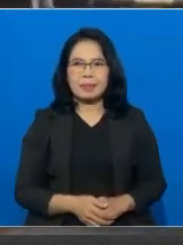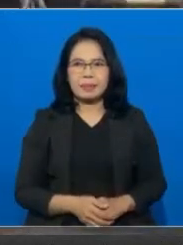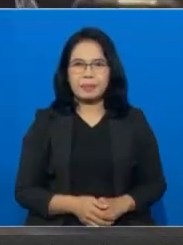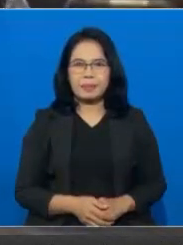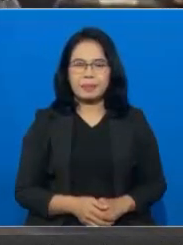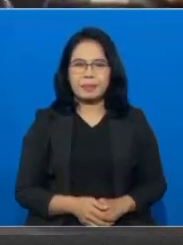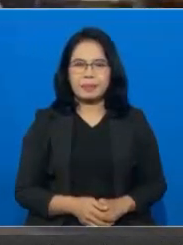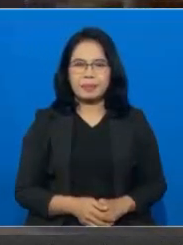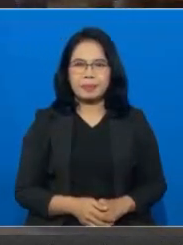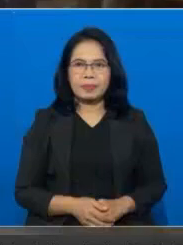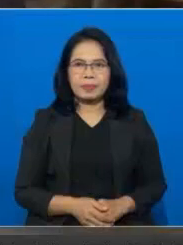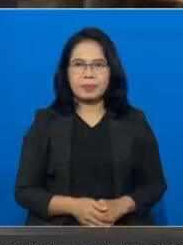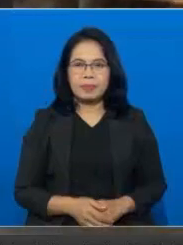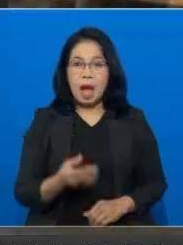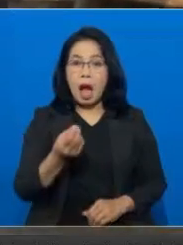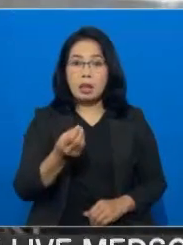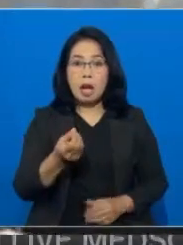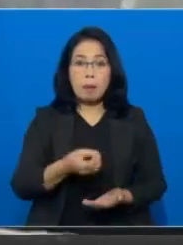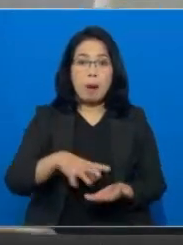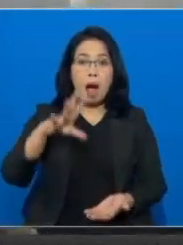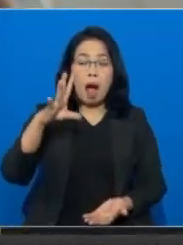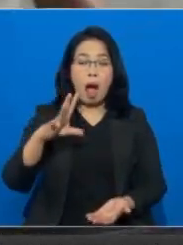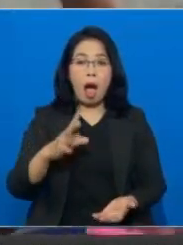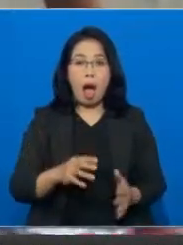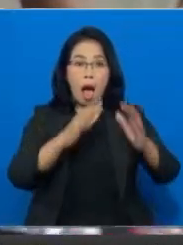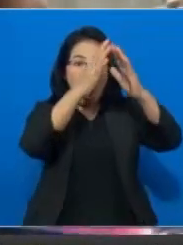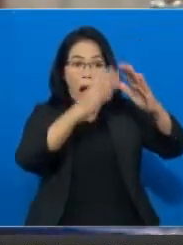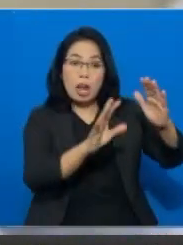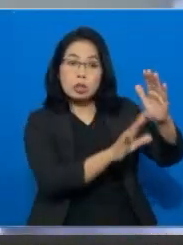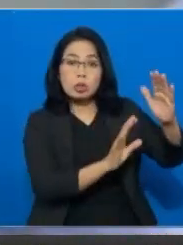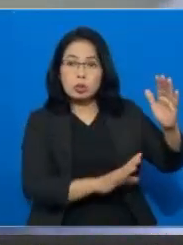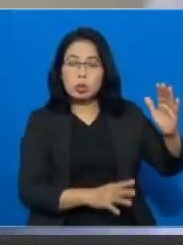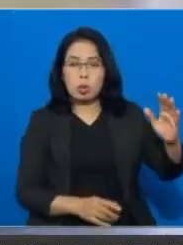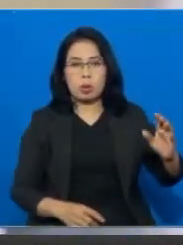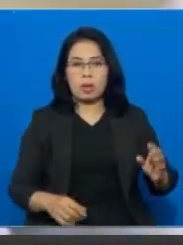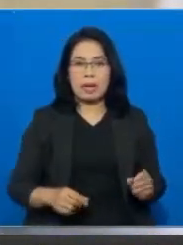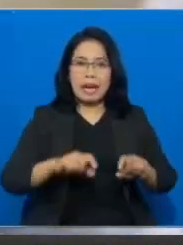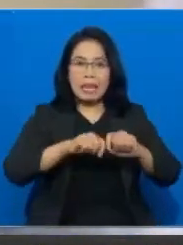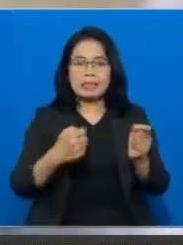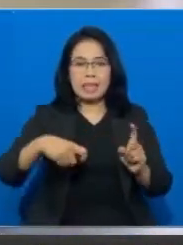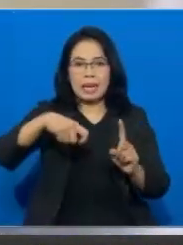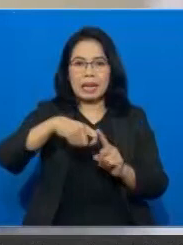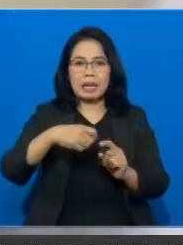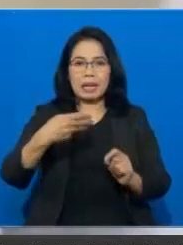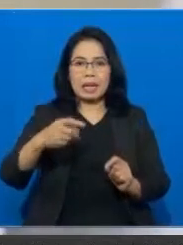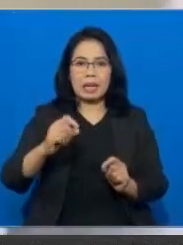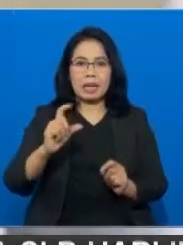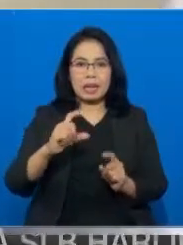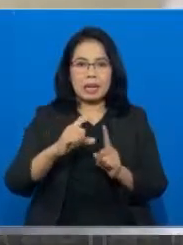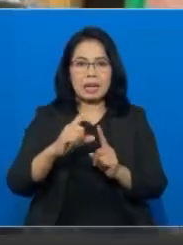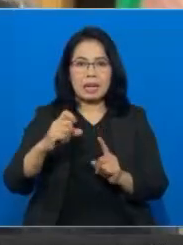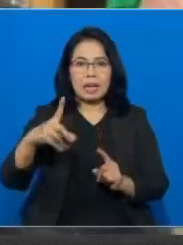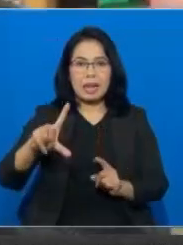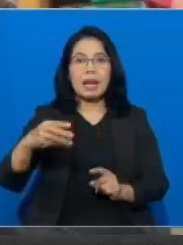Maret. Selain harga yang mahal, stok kedelai di pasar pun tidak melimpah. Salah satu produsen tahu, Septiana Sari, mengaku kini